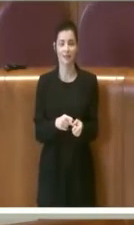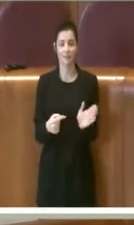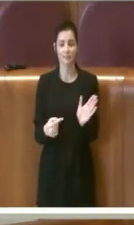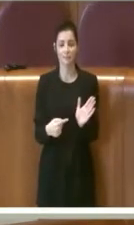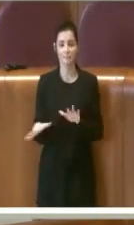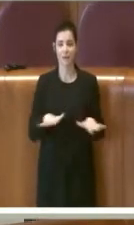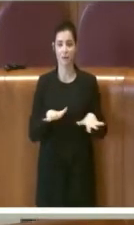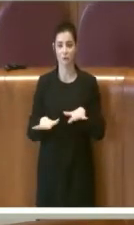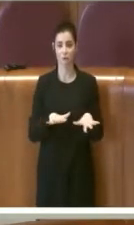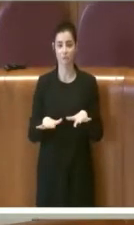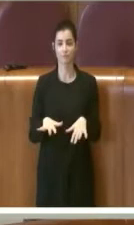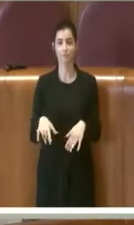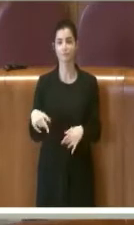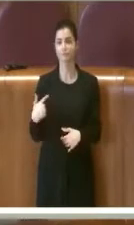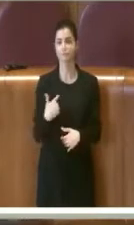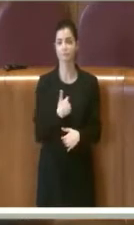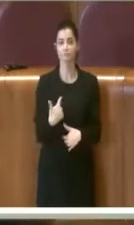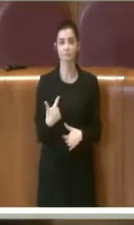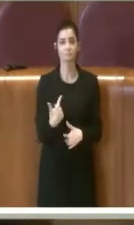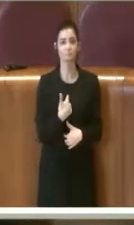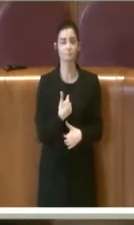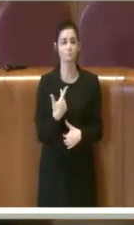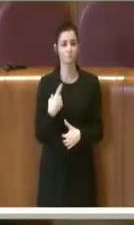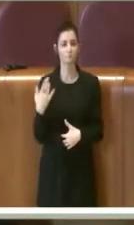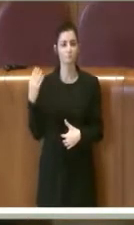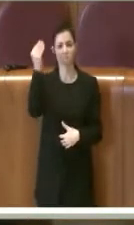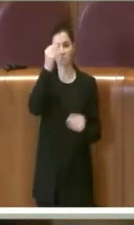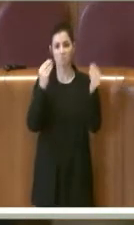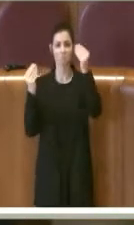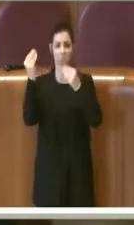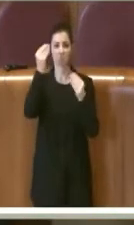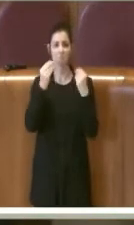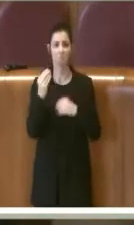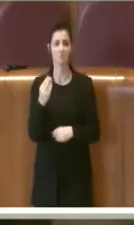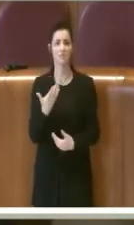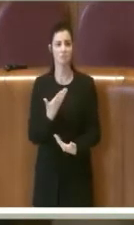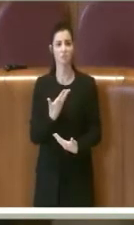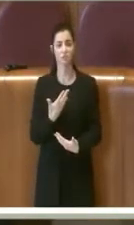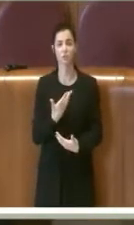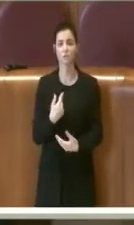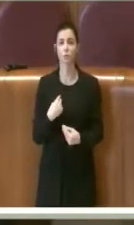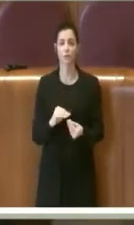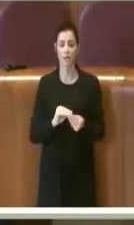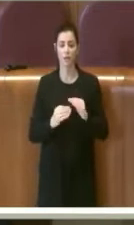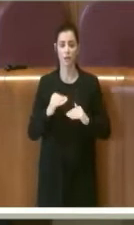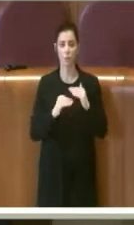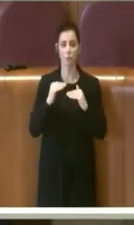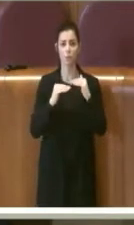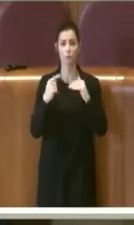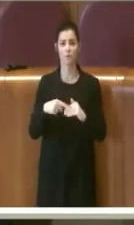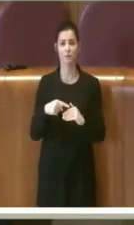Allora, io avrei insomma alcune considerazioni da fare su come è stata costruita la